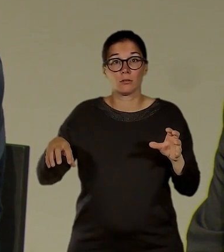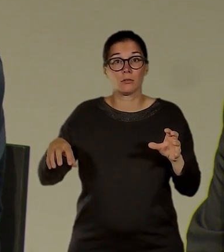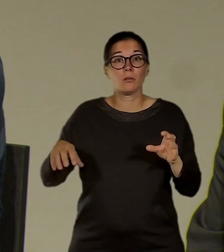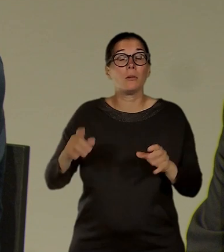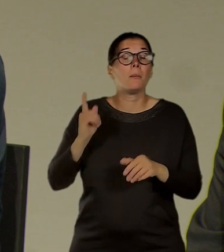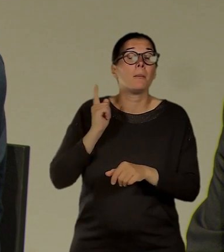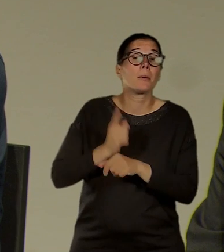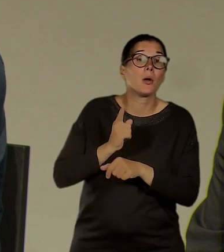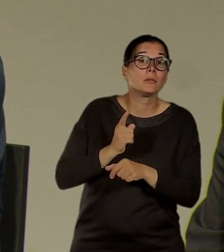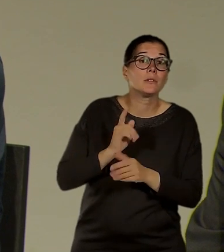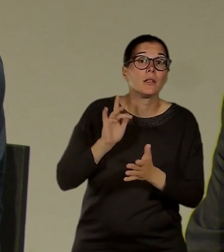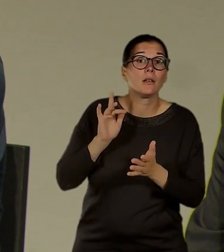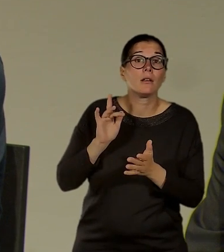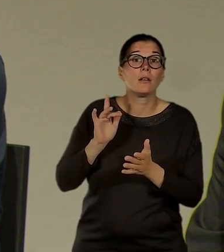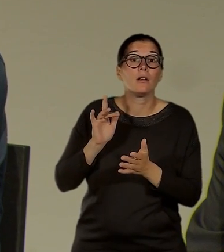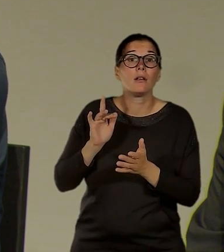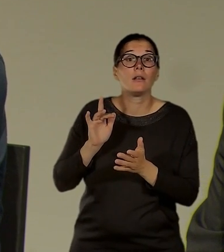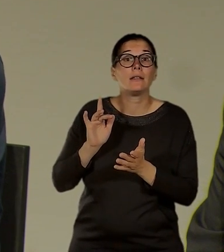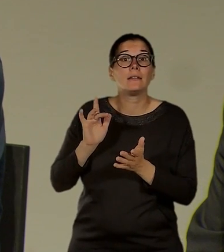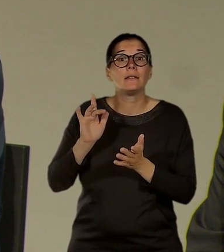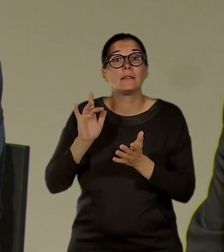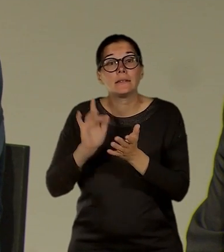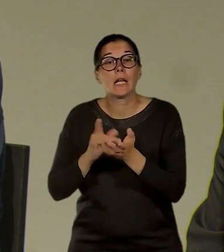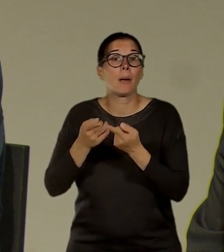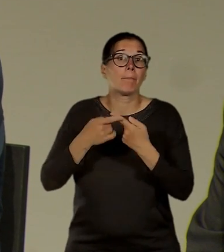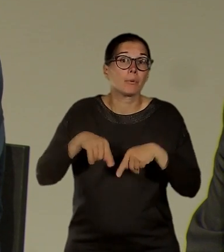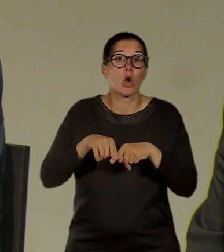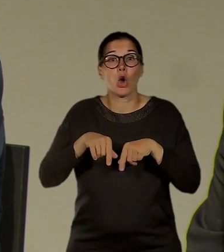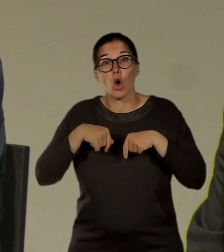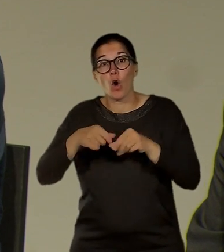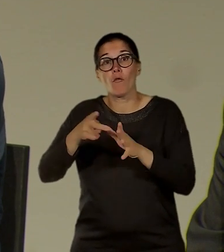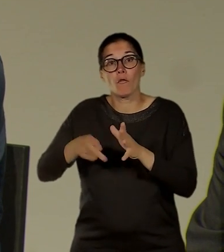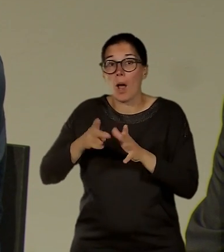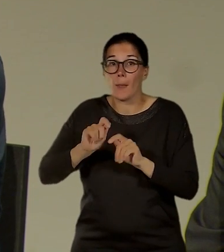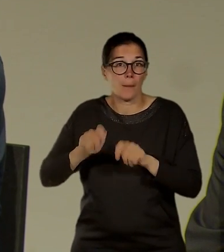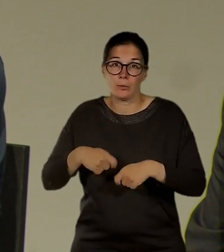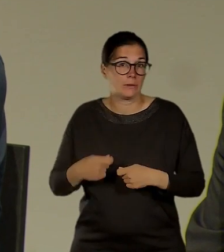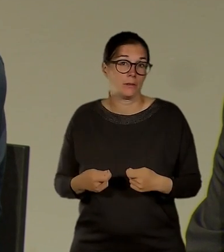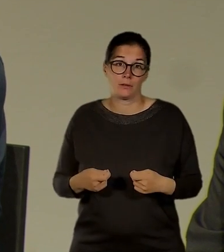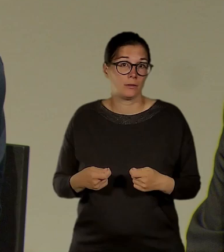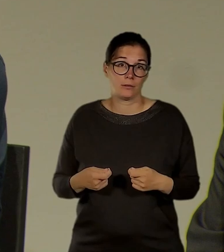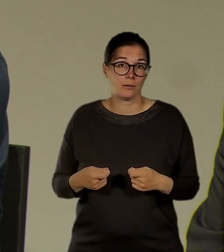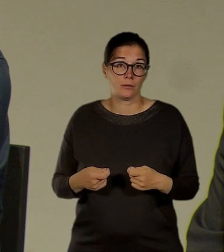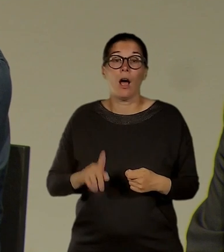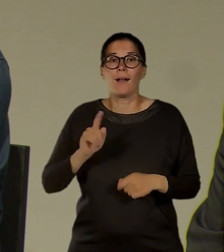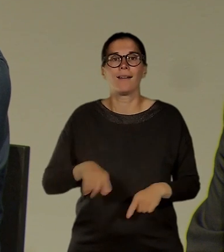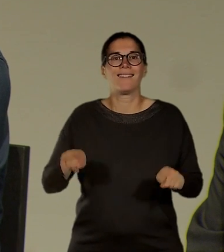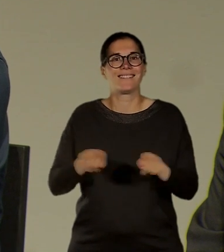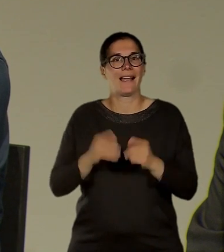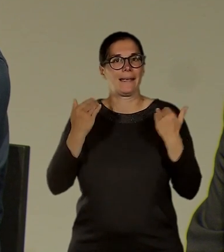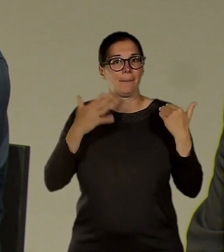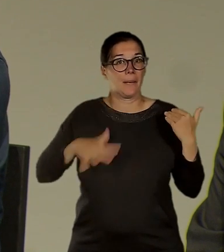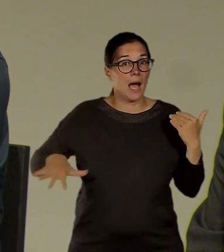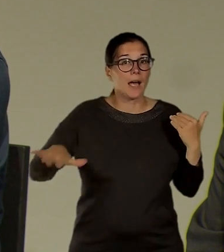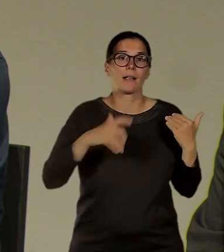jenom forma železnice nebo jiné veřejné hromadné dopravy, ale i samotný park, aby